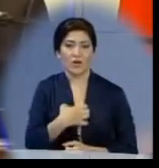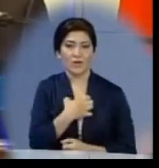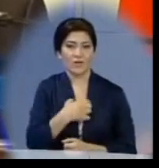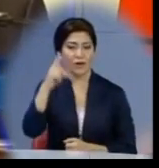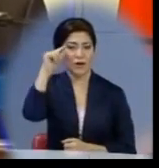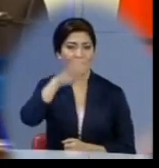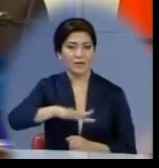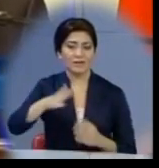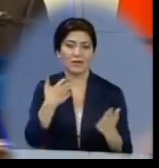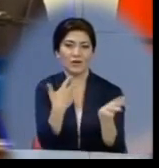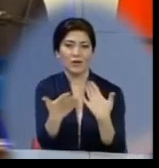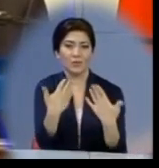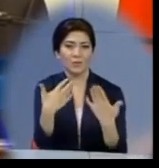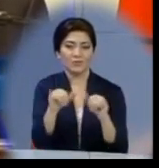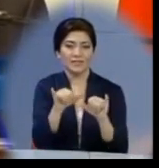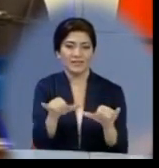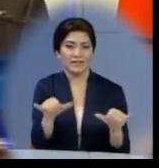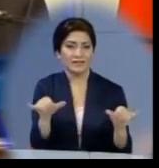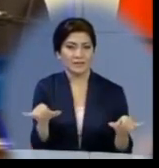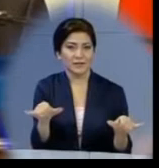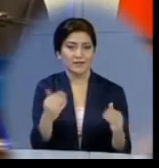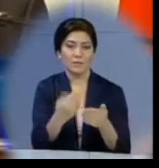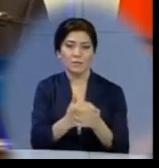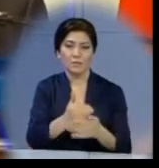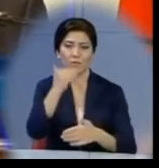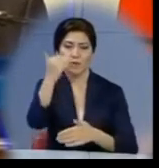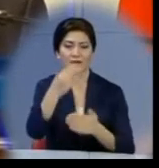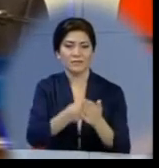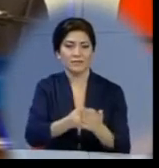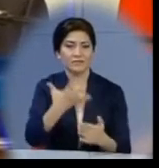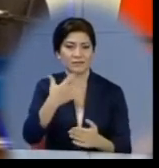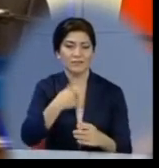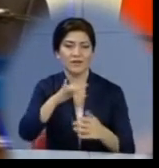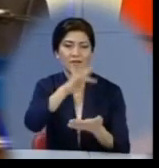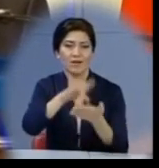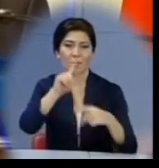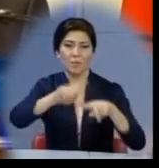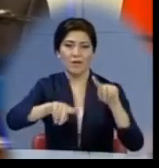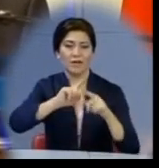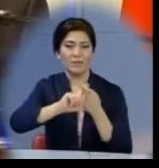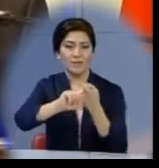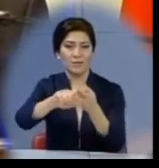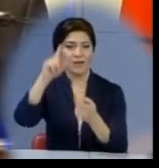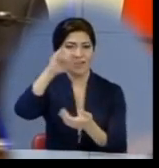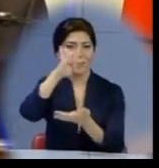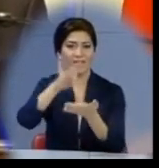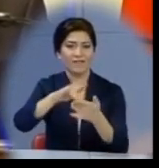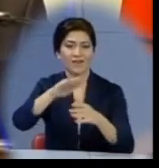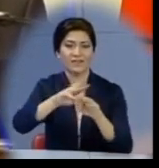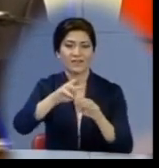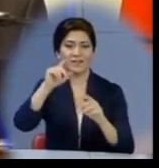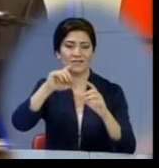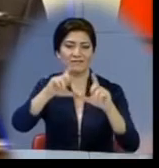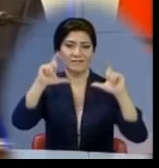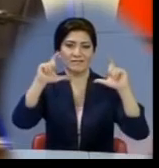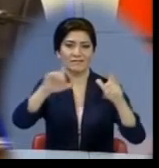տալիս Հայաստանի հետ հարաբերությունների զարգացմանը։ Վարձր գնահատում մեր կաղաքի բարեկամական կապերը երևանի կաղաքապետարանի հետ։